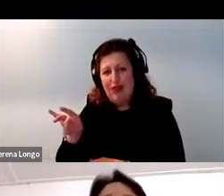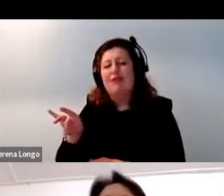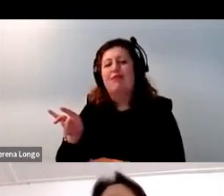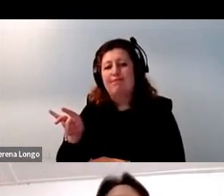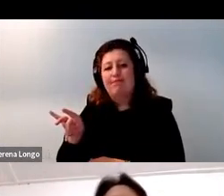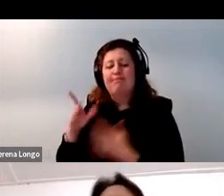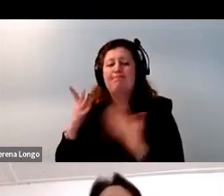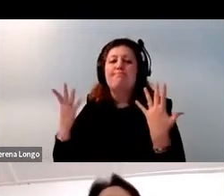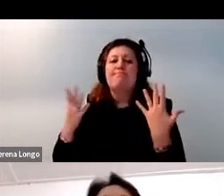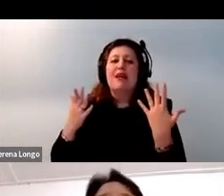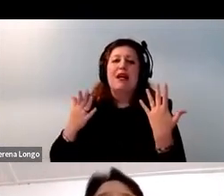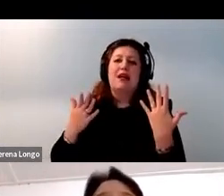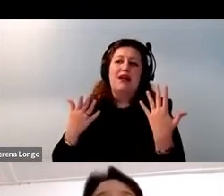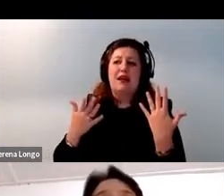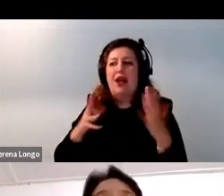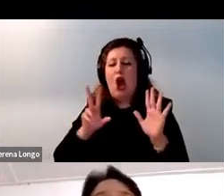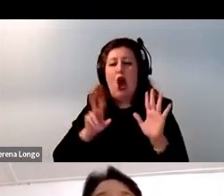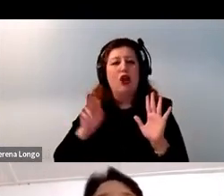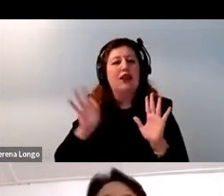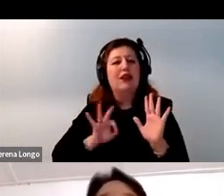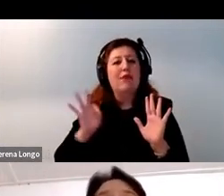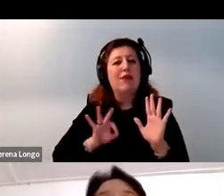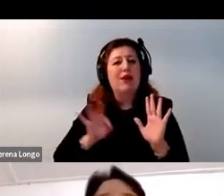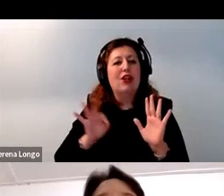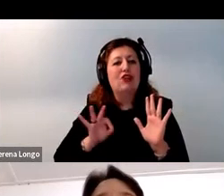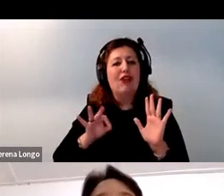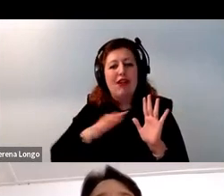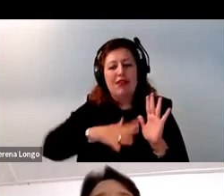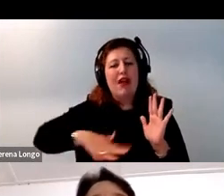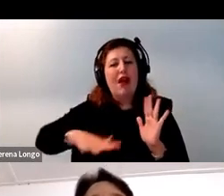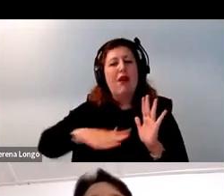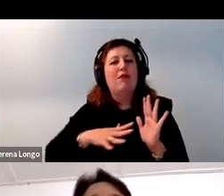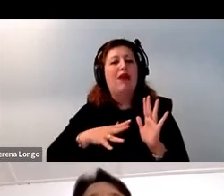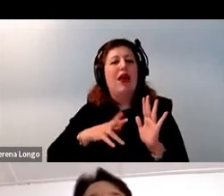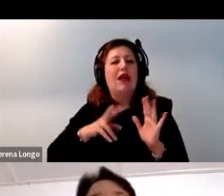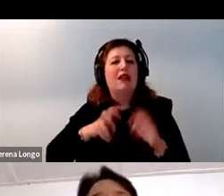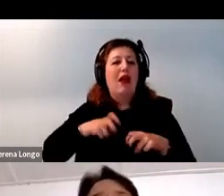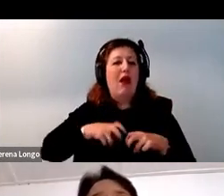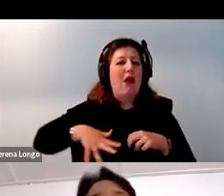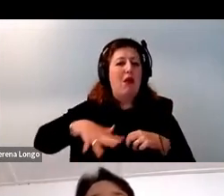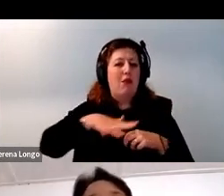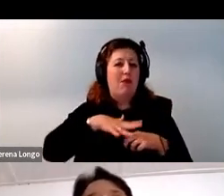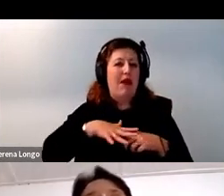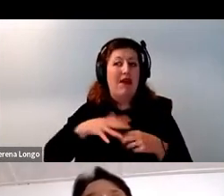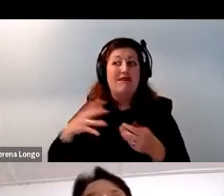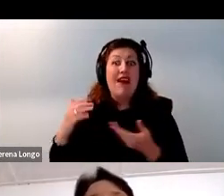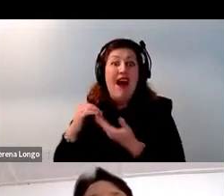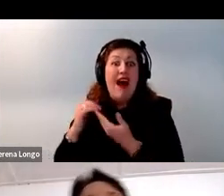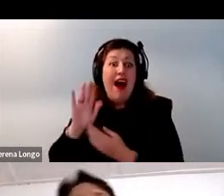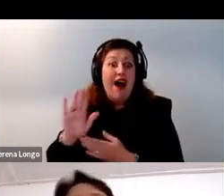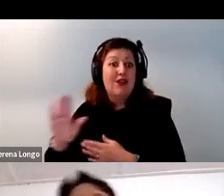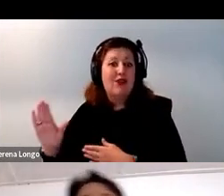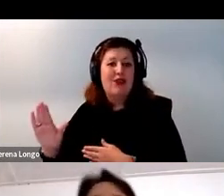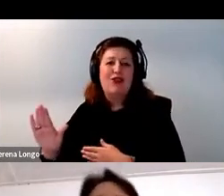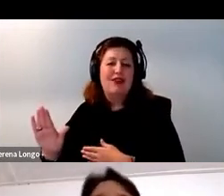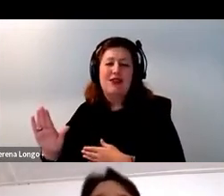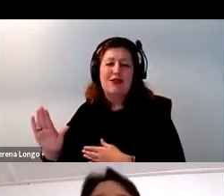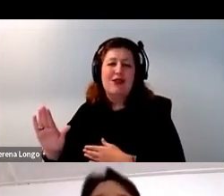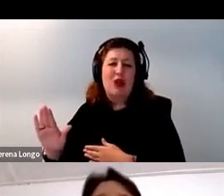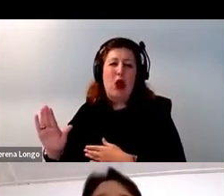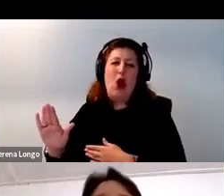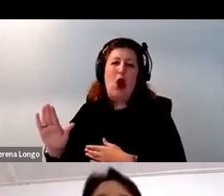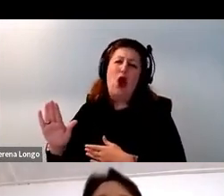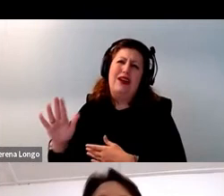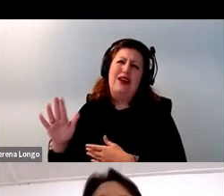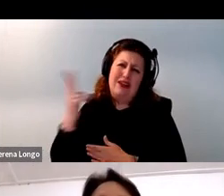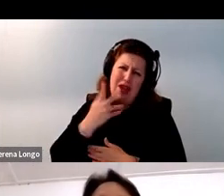progetto operiamo più o meno per l'80% nell'area rurale, dove queste associazioni formalmente esistono